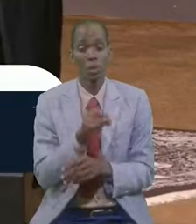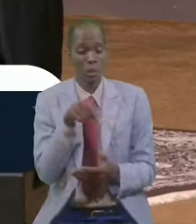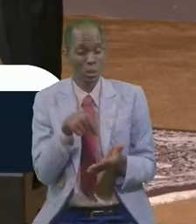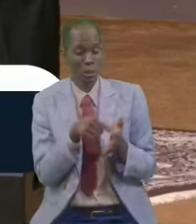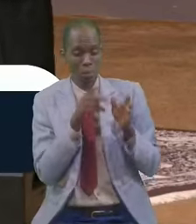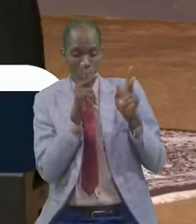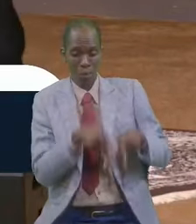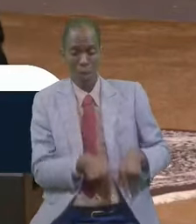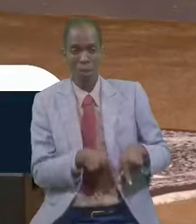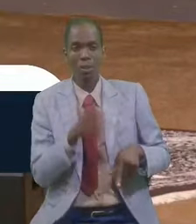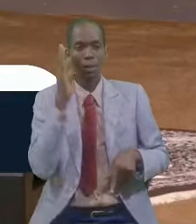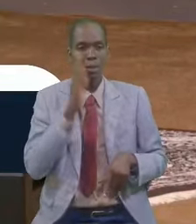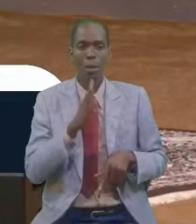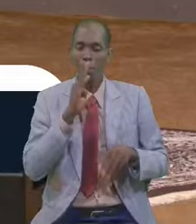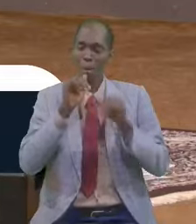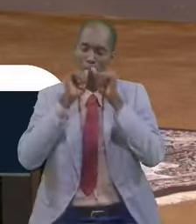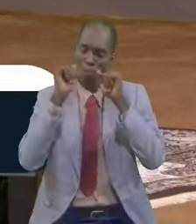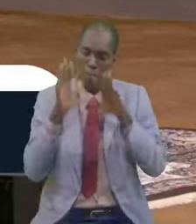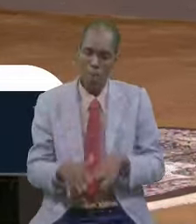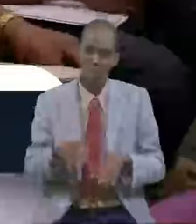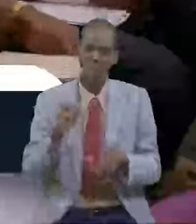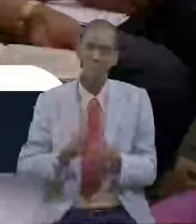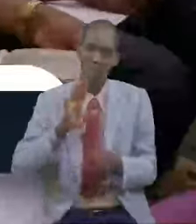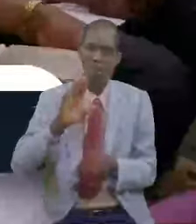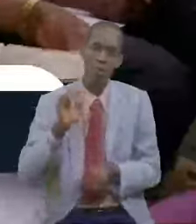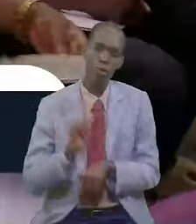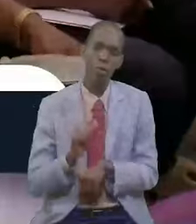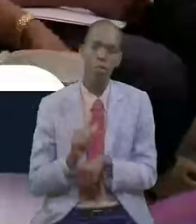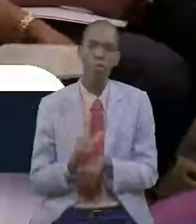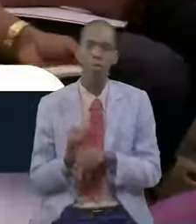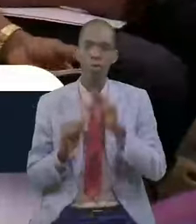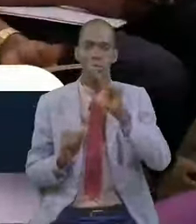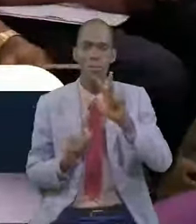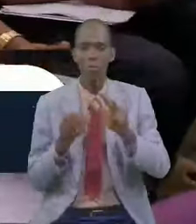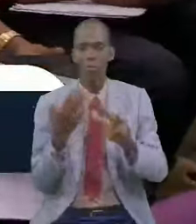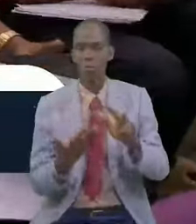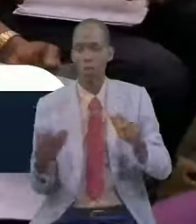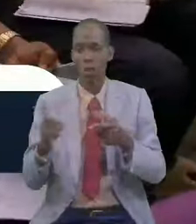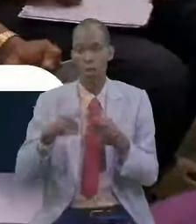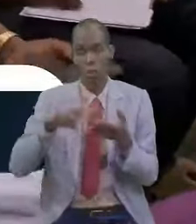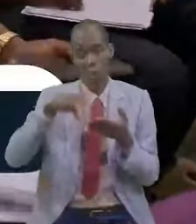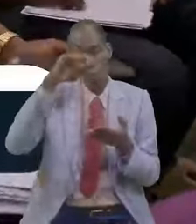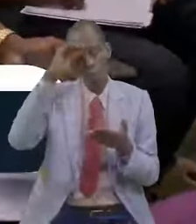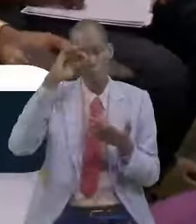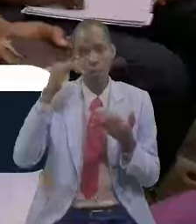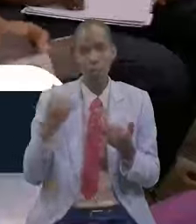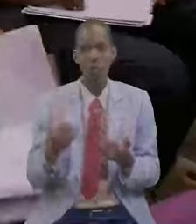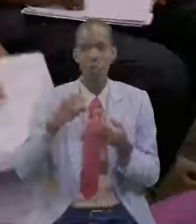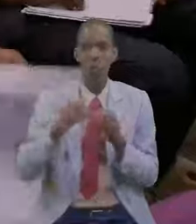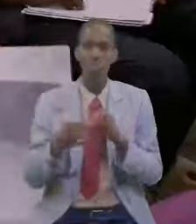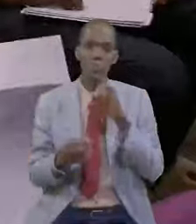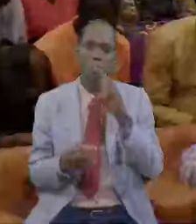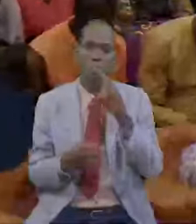heureux dans son activité. Nous allons voir trois sections ici. Numéro